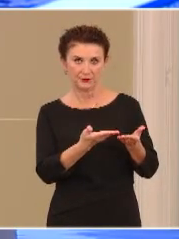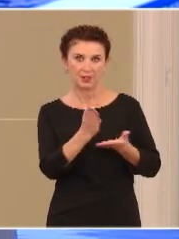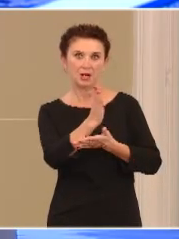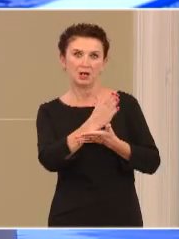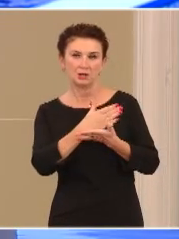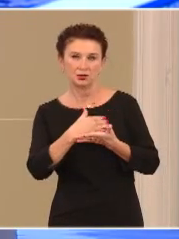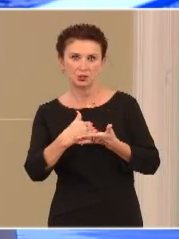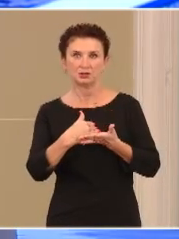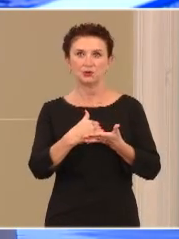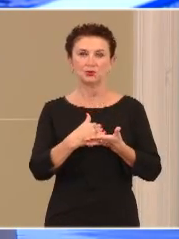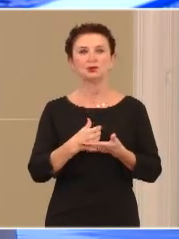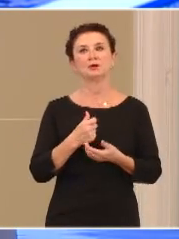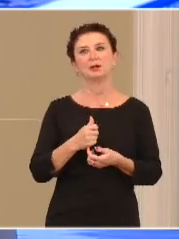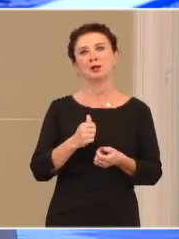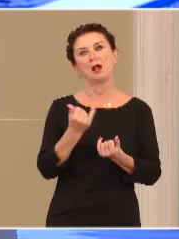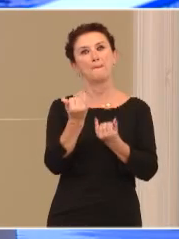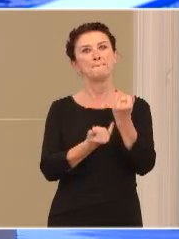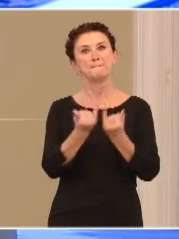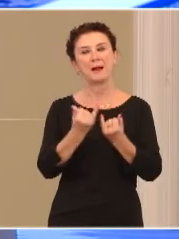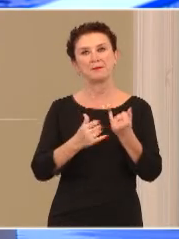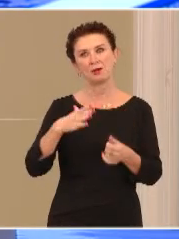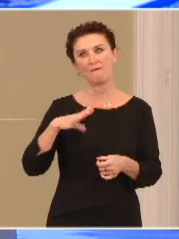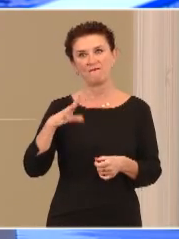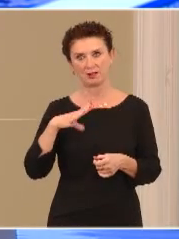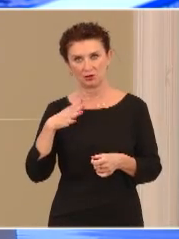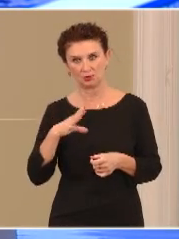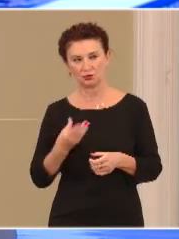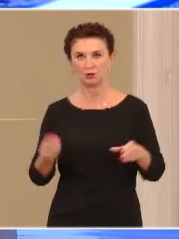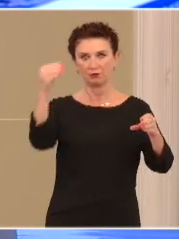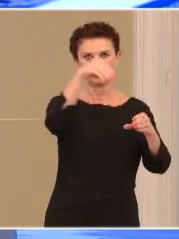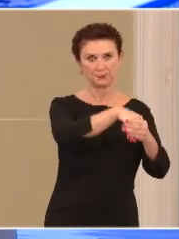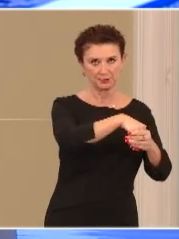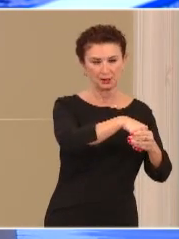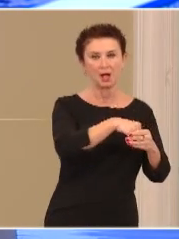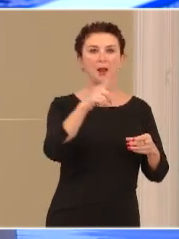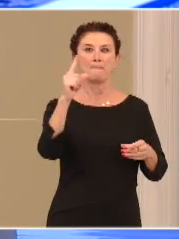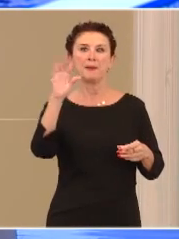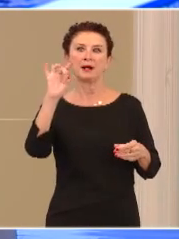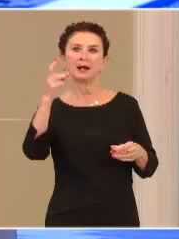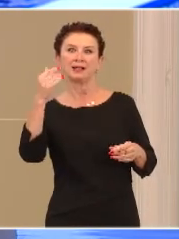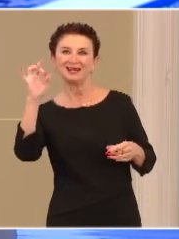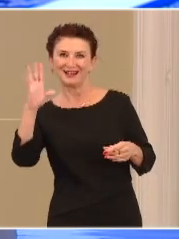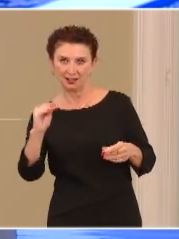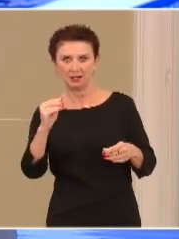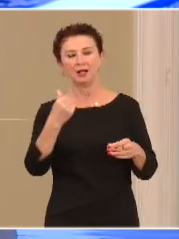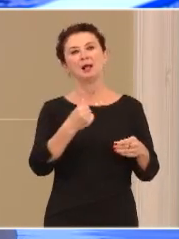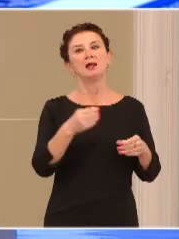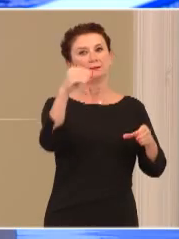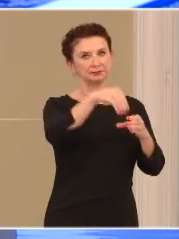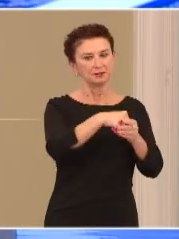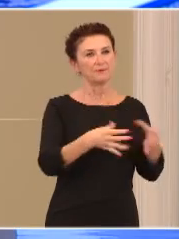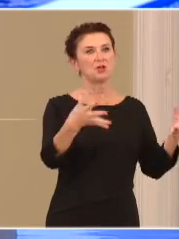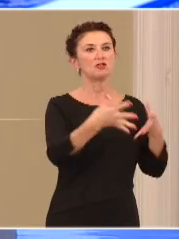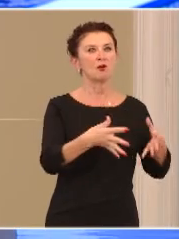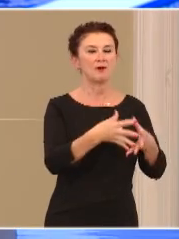i PGNiG-u dla Towarzystwa Finansowego Silesia. I to jest